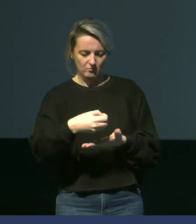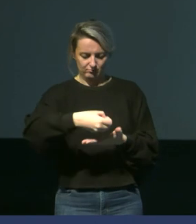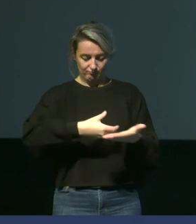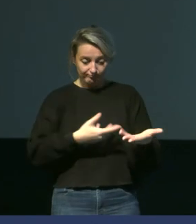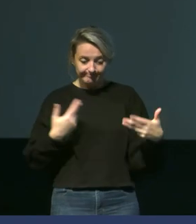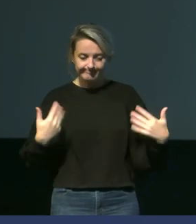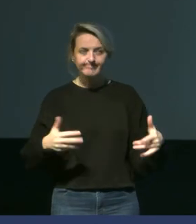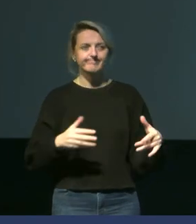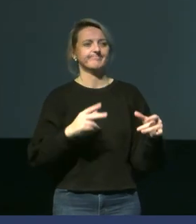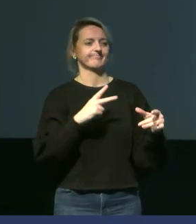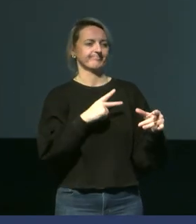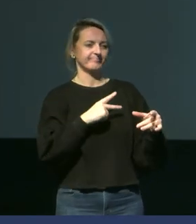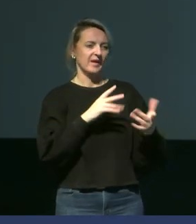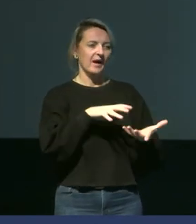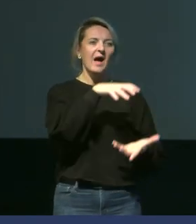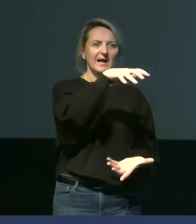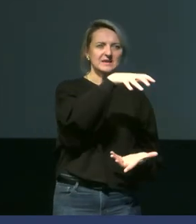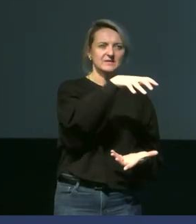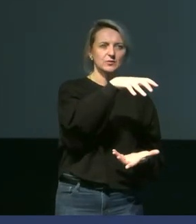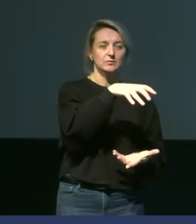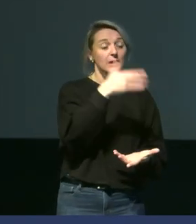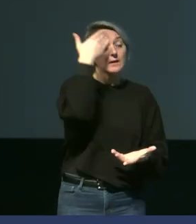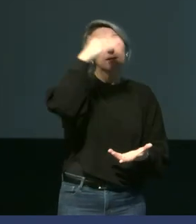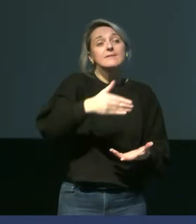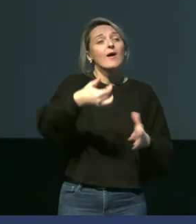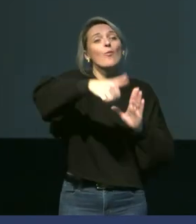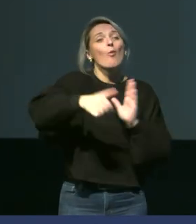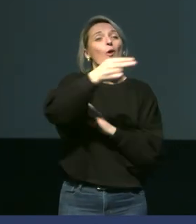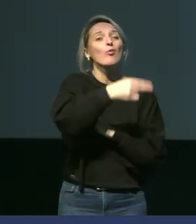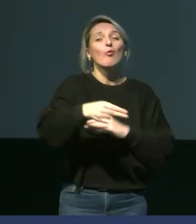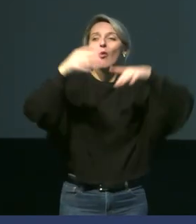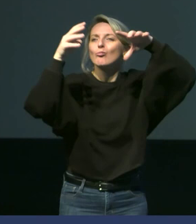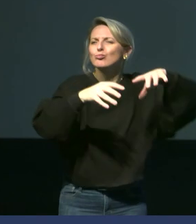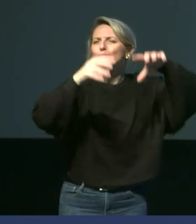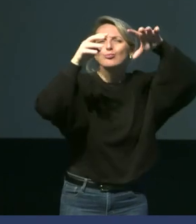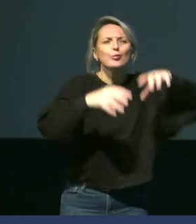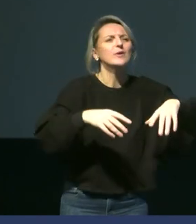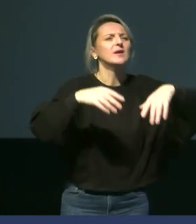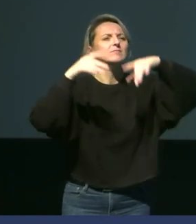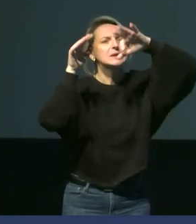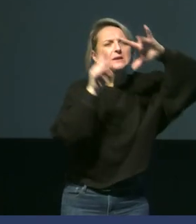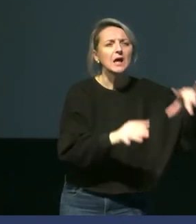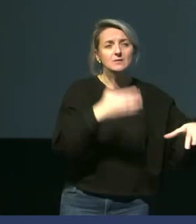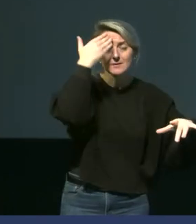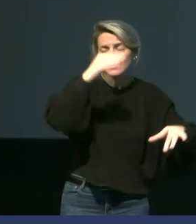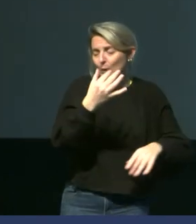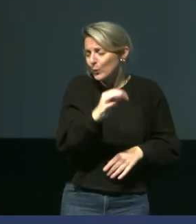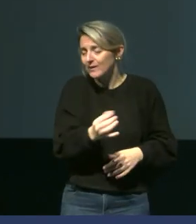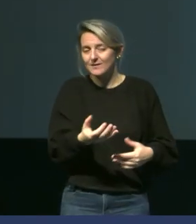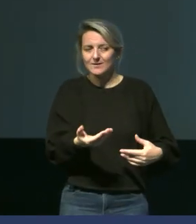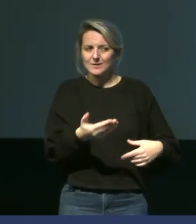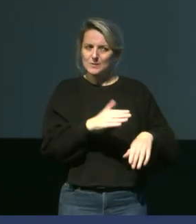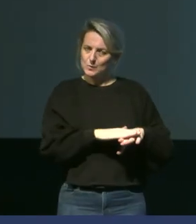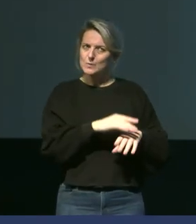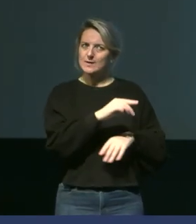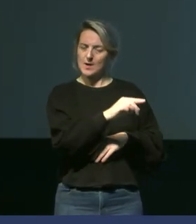Et avec ici, vous voyez des individus. Alors au mois de novembre, on sait qu'il y des précipitations,'est des choses qui arrivent. On a toujours quelques dernières tempêtes hivernales, mais on en